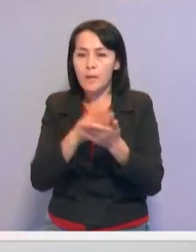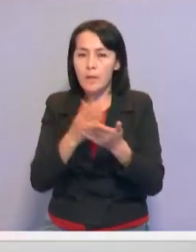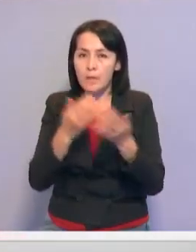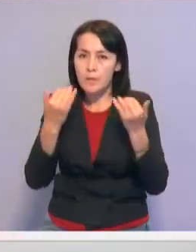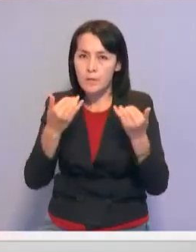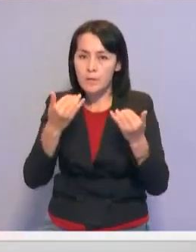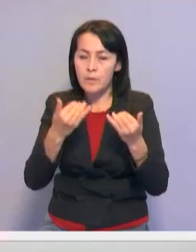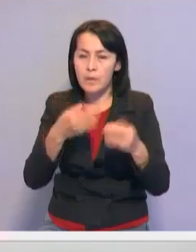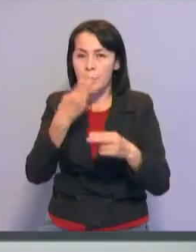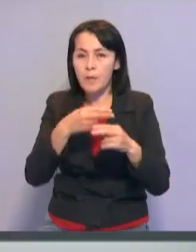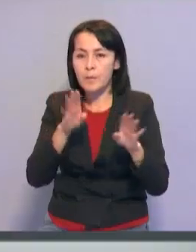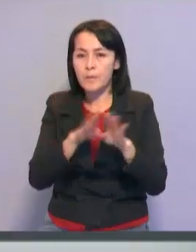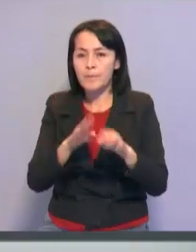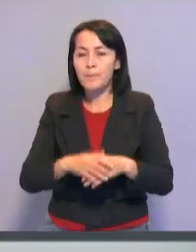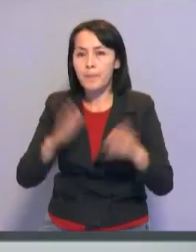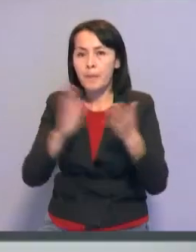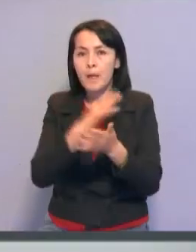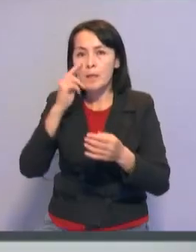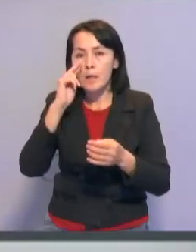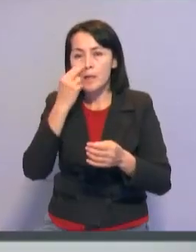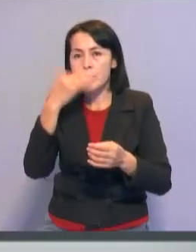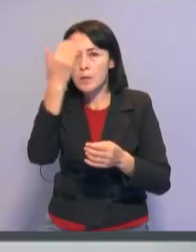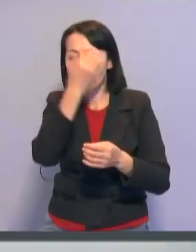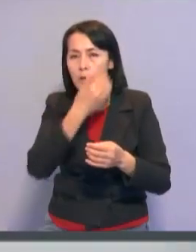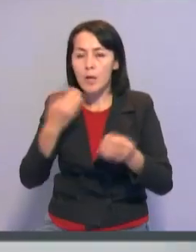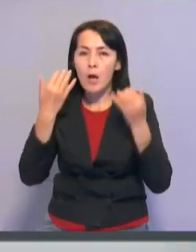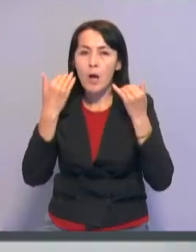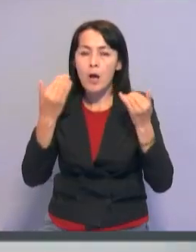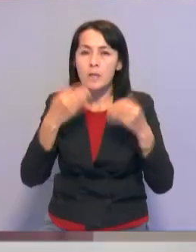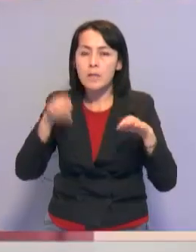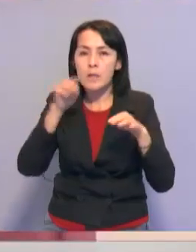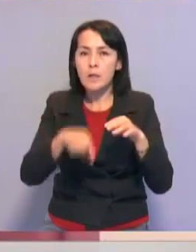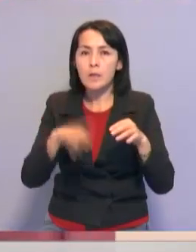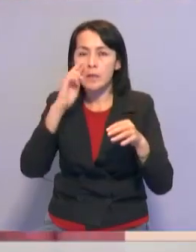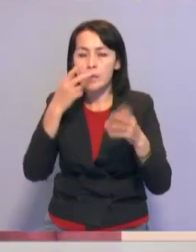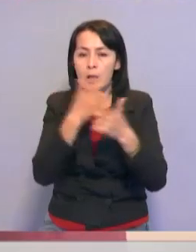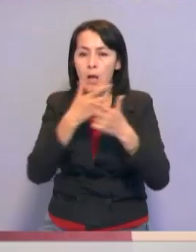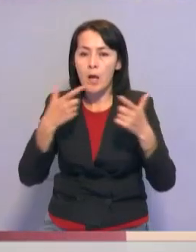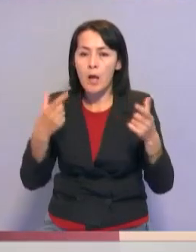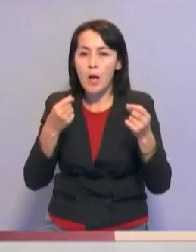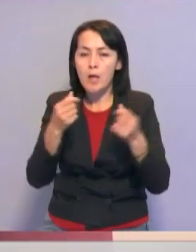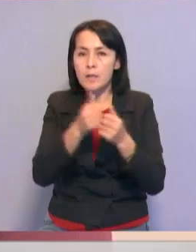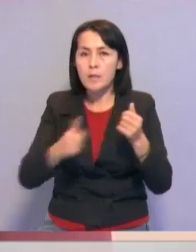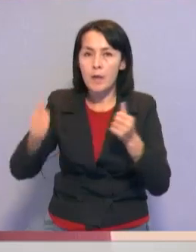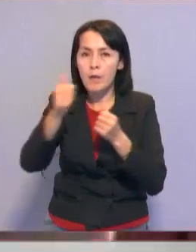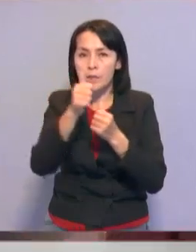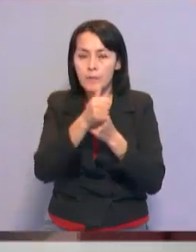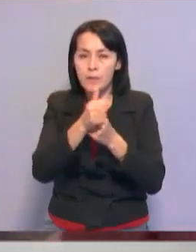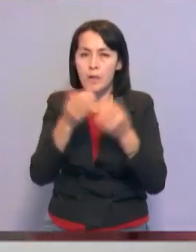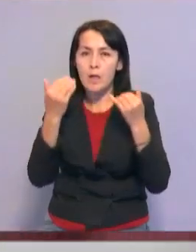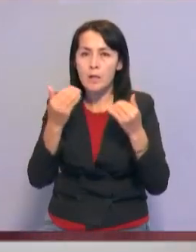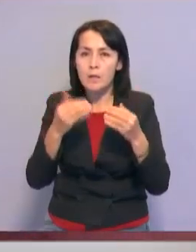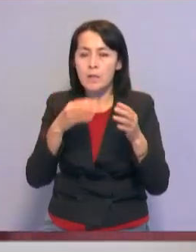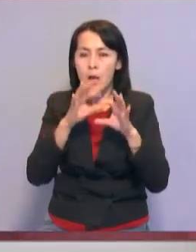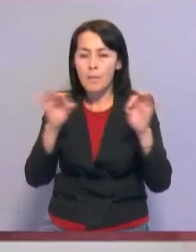собираемся снижать этот показатель. Газеты «Шымкент Кельбеты» и «Панорама Шымкента», входящие в Шымкентский информационный центр, занимают лидирующие позиции